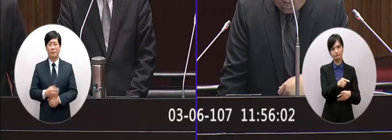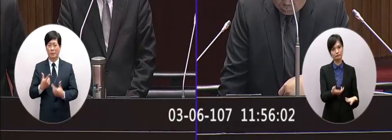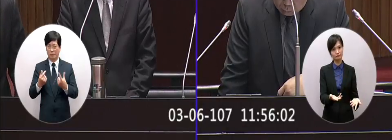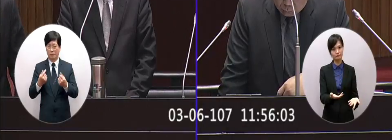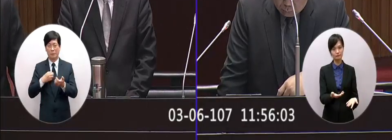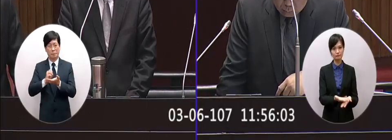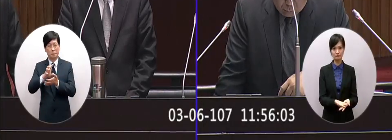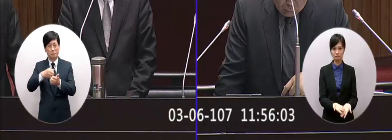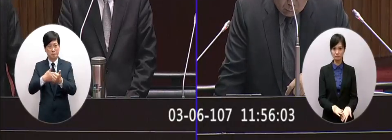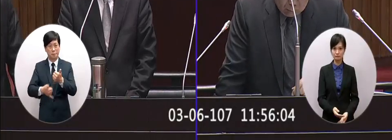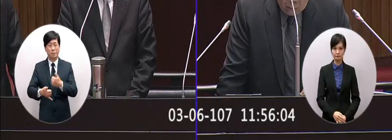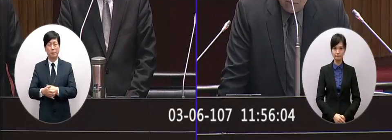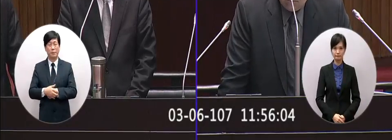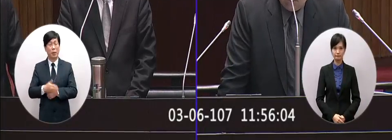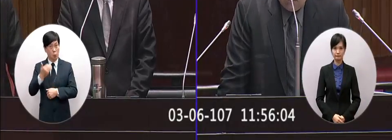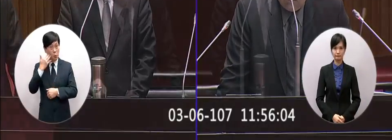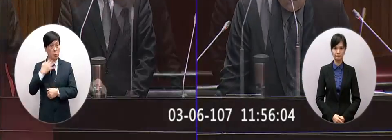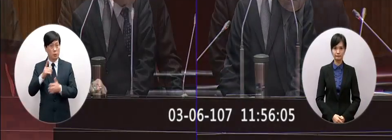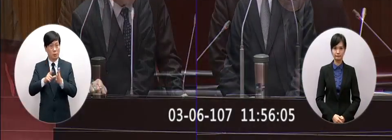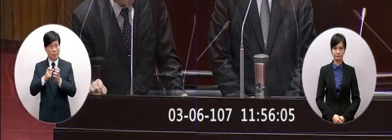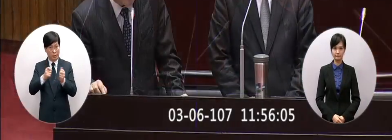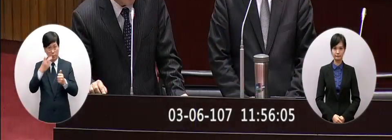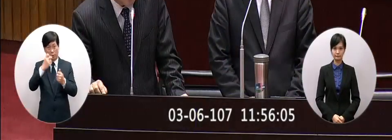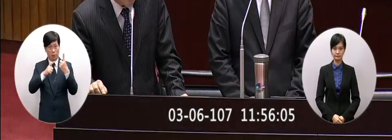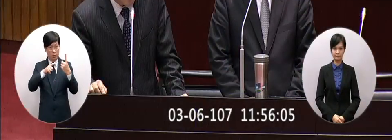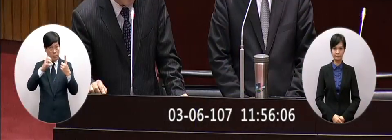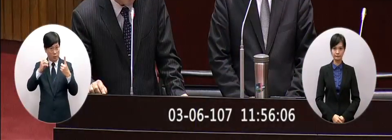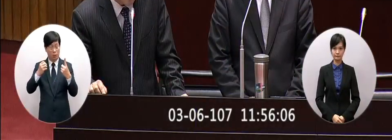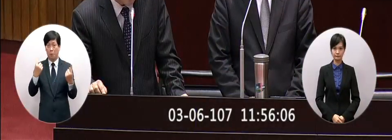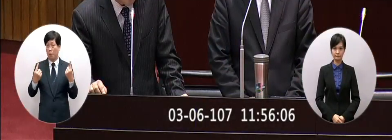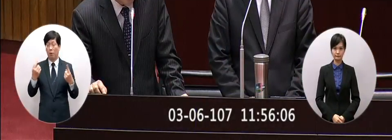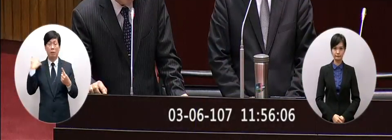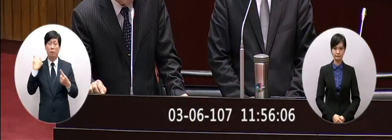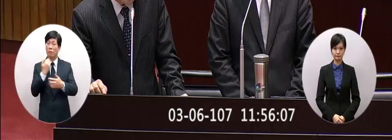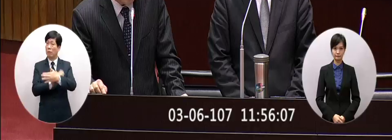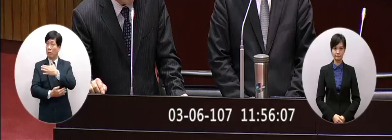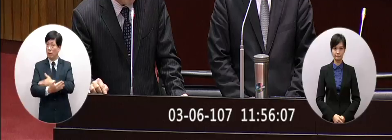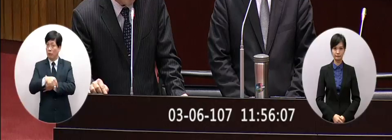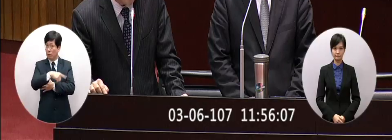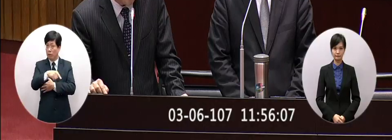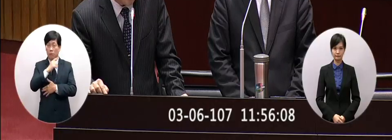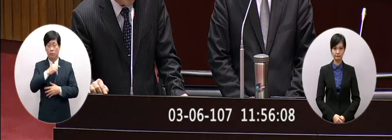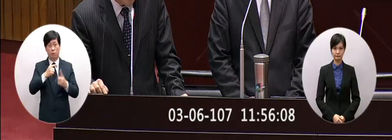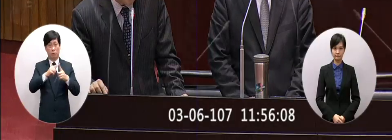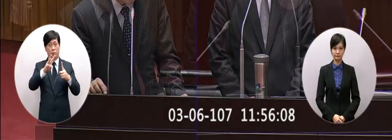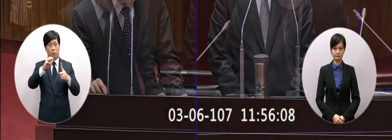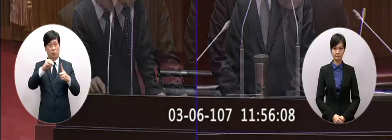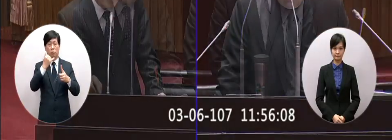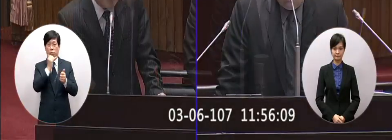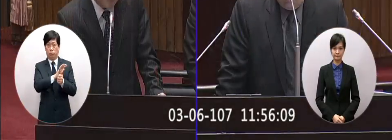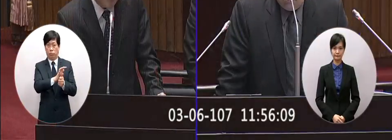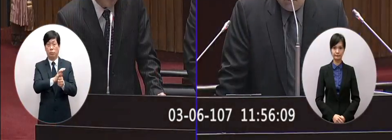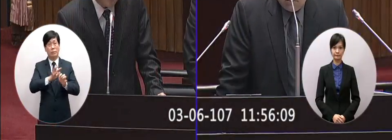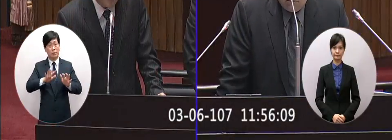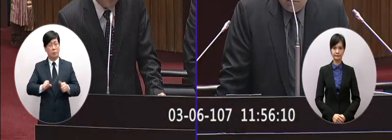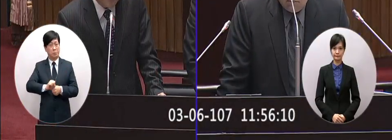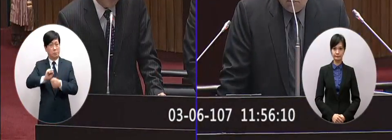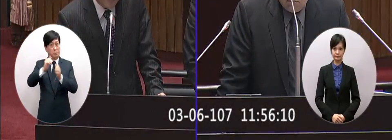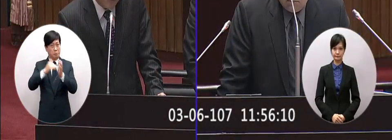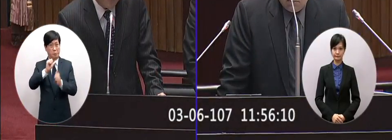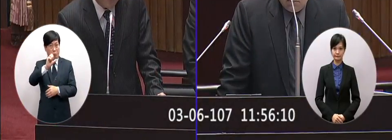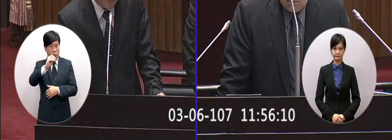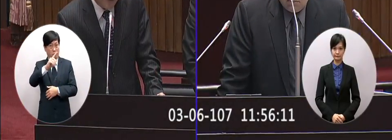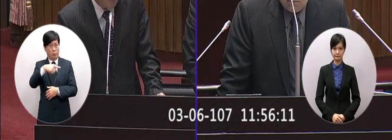委员报告，就是说，如果以长照 1.0 来比较，身心障碍者那时候是3万人的服务量，那我们现在已经提升